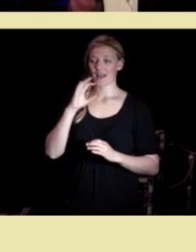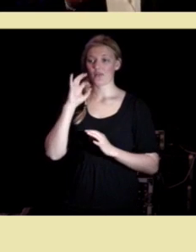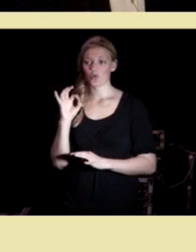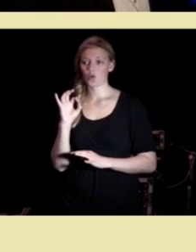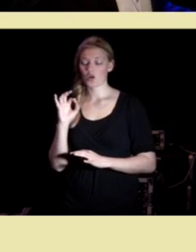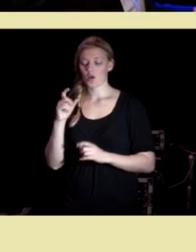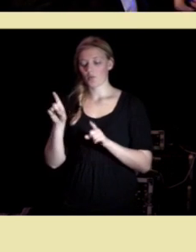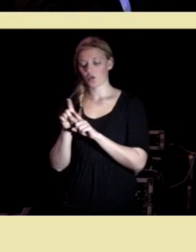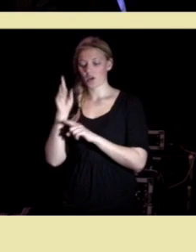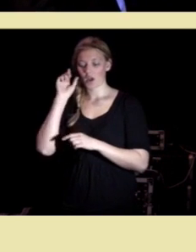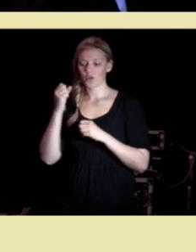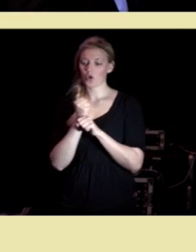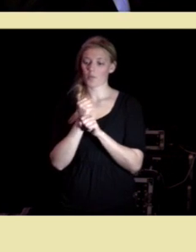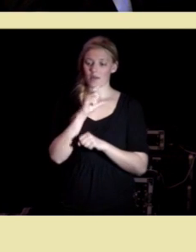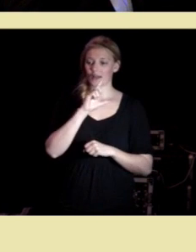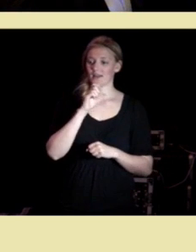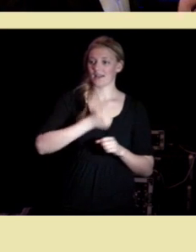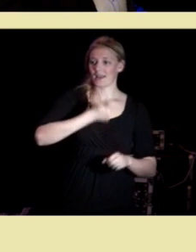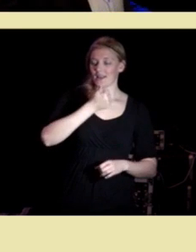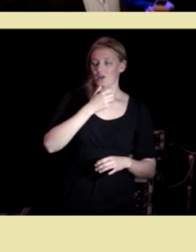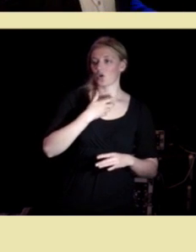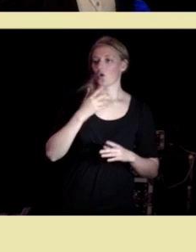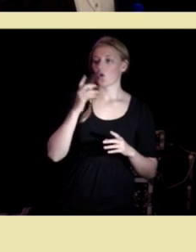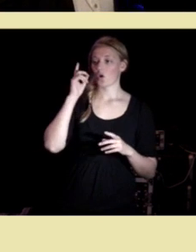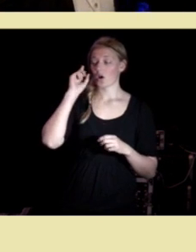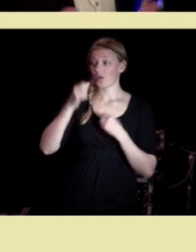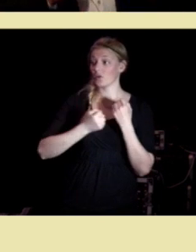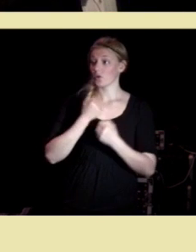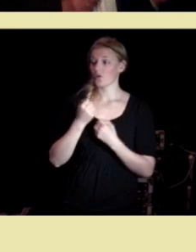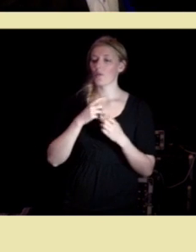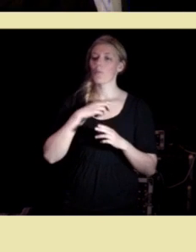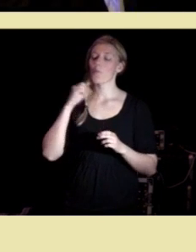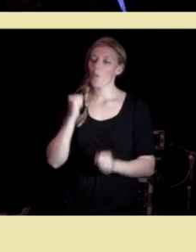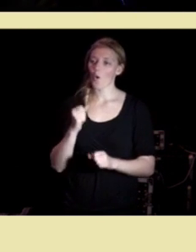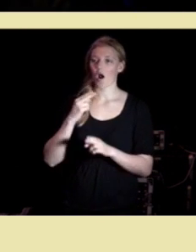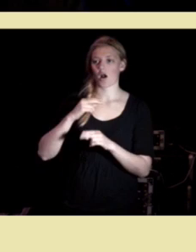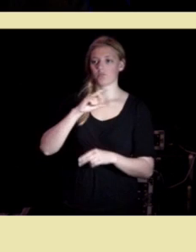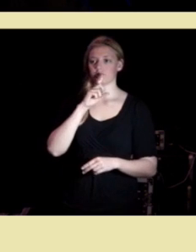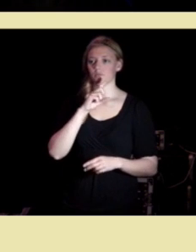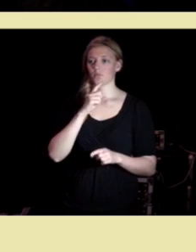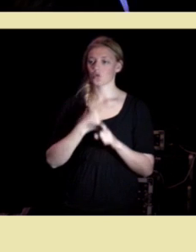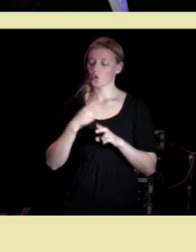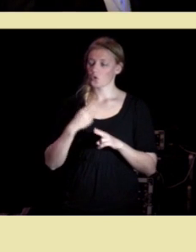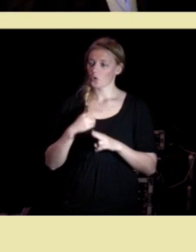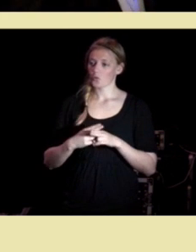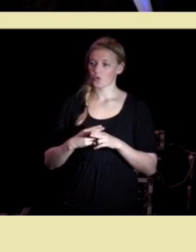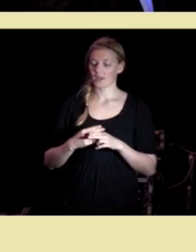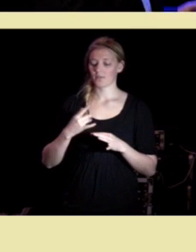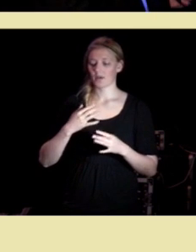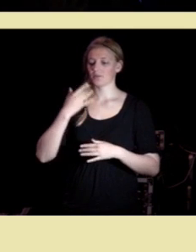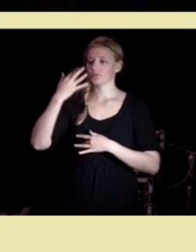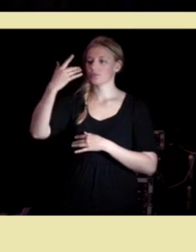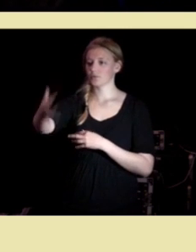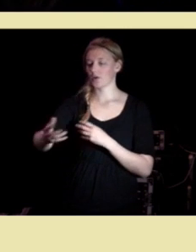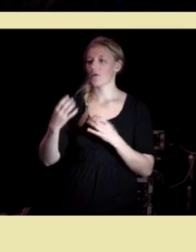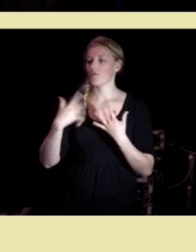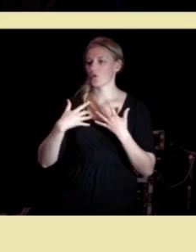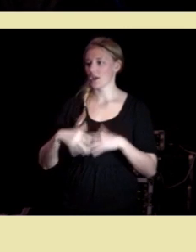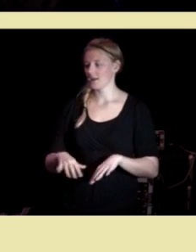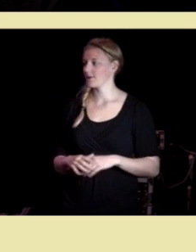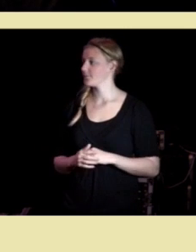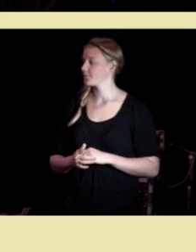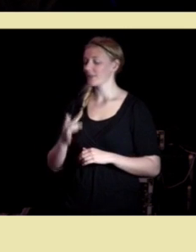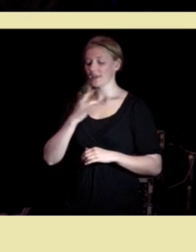jobbe med den L-en, og så skjer det noe. Og resultatene kommer, vi må ha tålmodighet, men det kommer over tid. Virker dette da? Ja, her